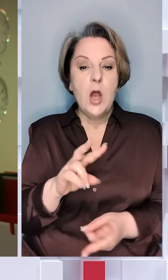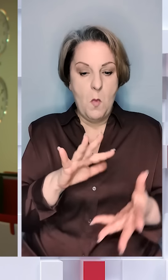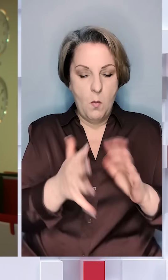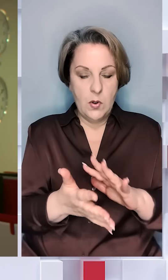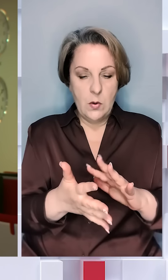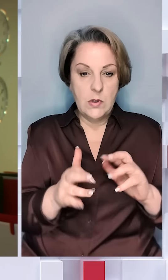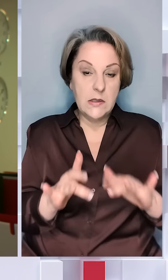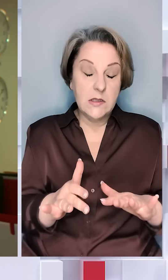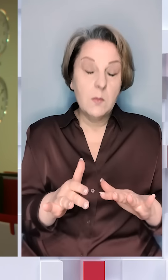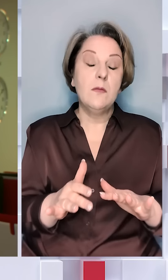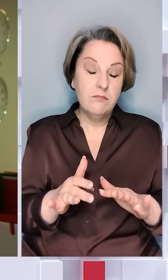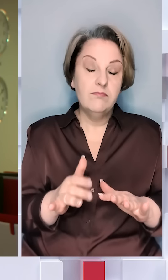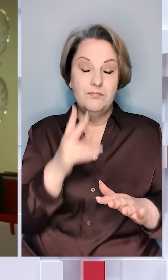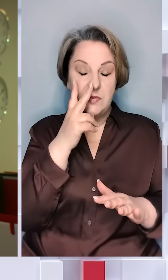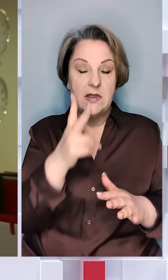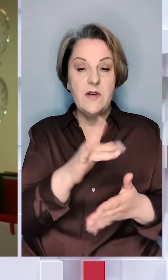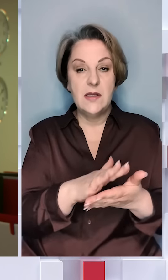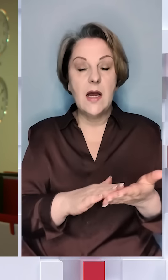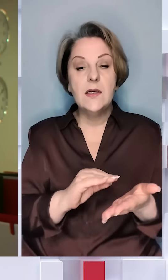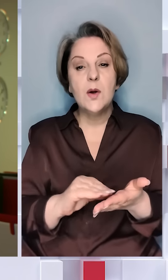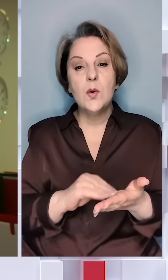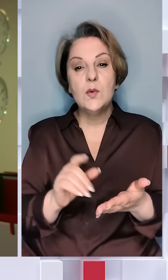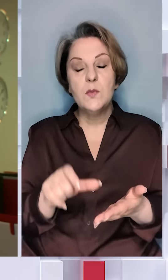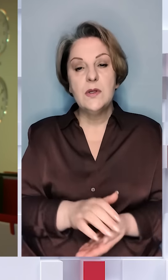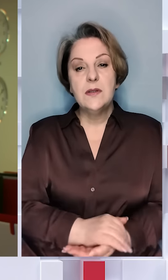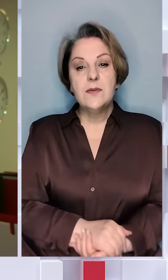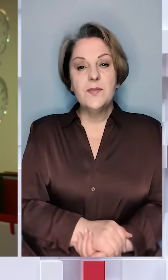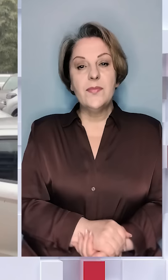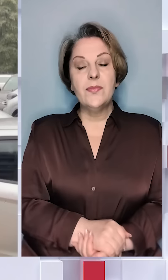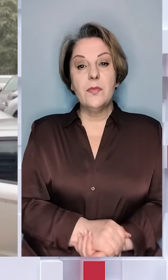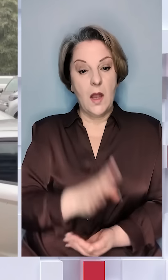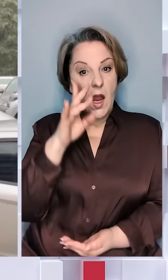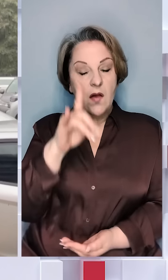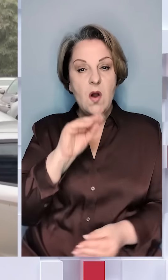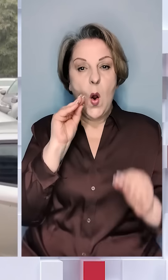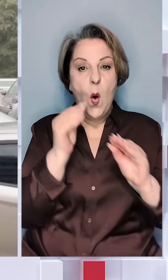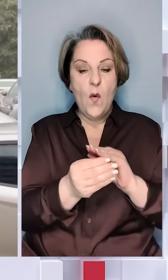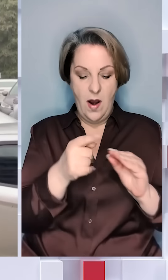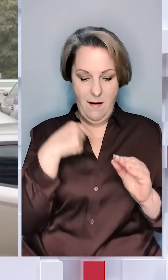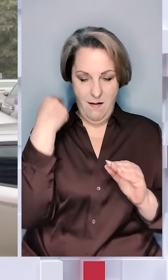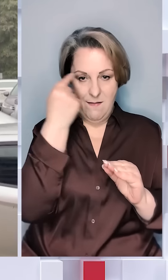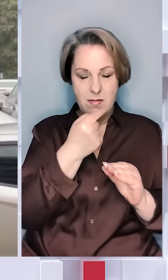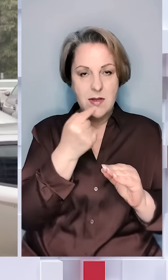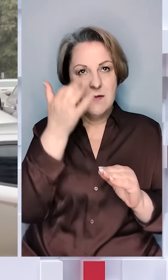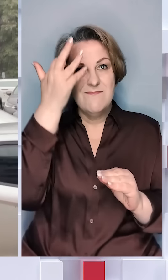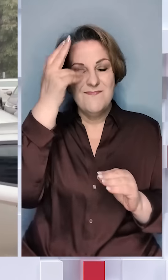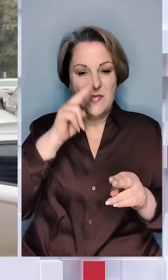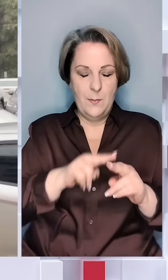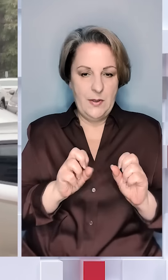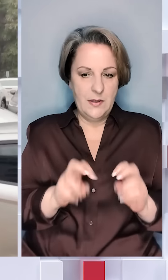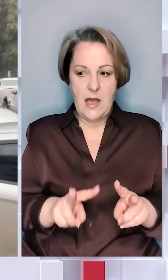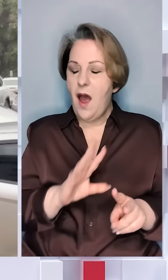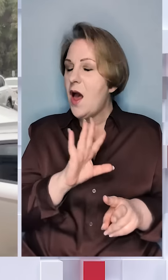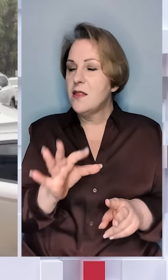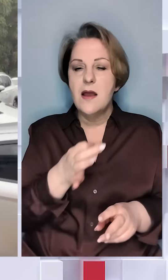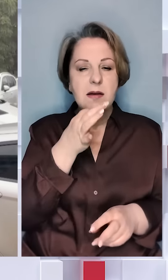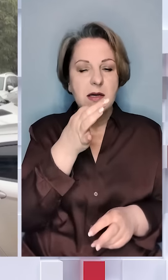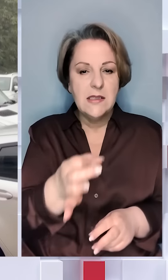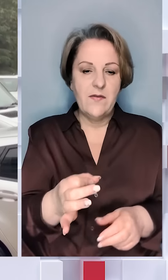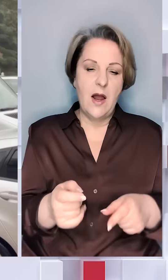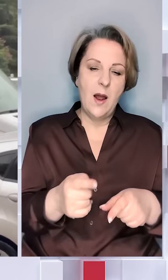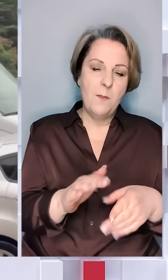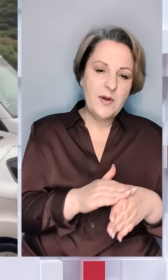справа? Кореспондентка ТСН Катерина Федорченко розкаже деталі. Він ховає своє обличчя з міркувань безпеки, не називає